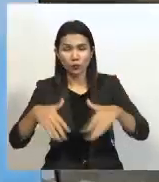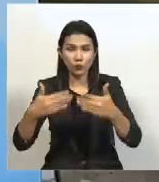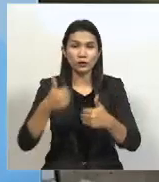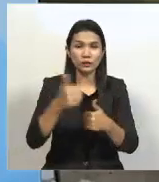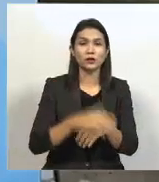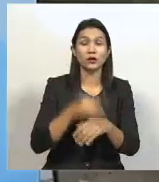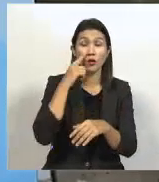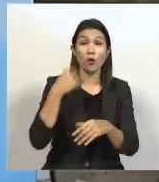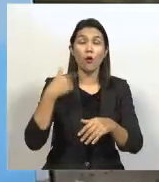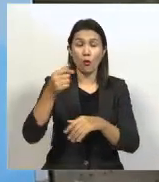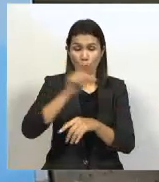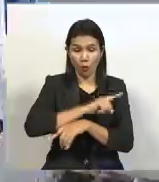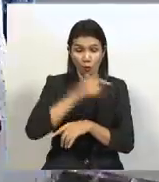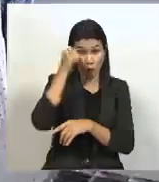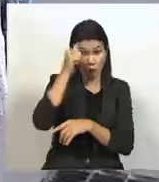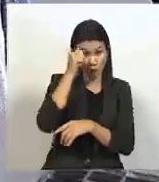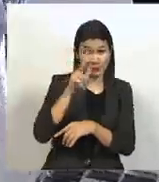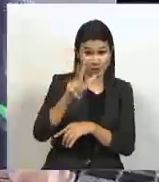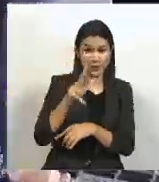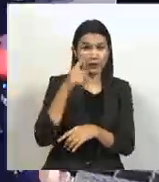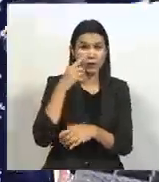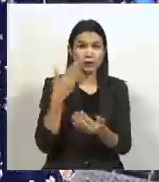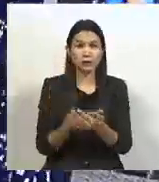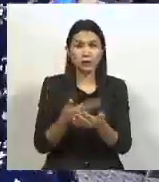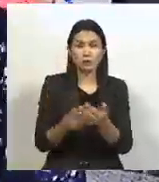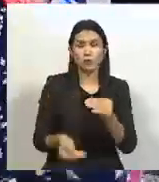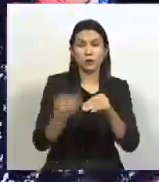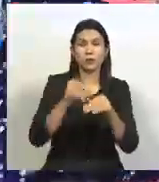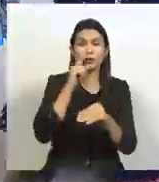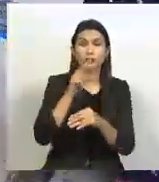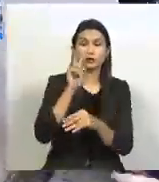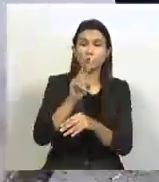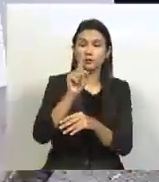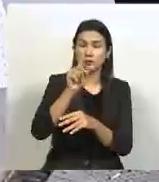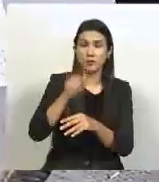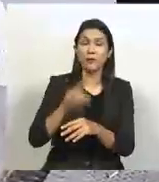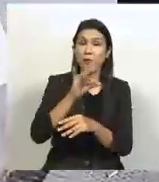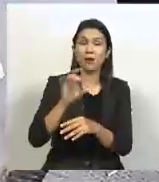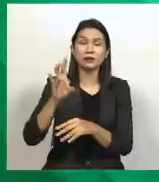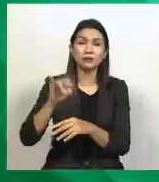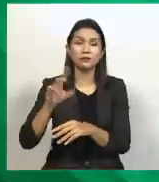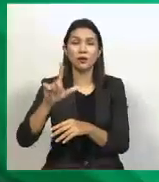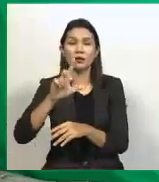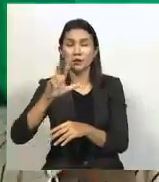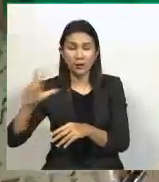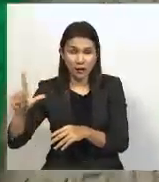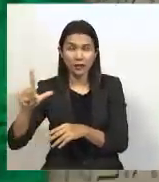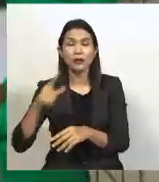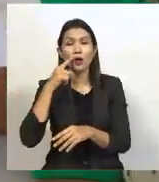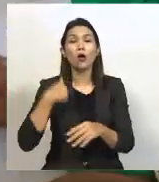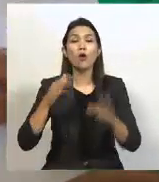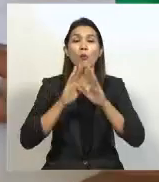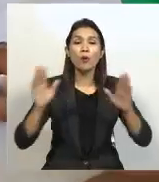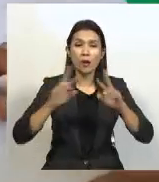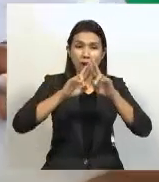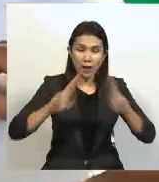ยอดใช้จ่ายเฉพาะวันเฉพาะ3วันนะครับสูงถึง 1,842 ล้านบาทกระทรวงการคลังก็ขอบคุณผู้ประกอบการร้าน